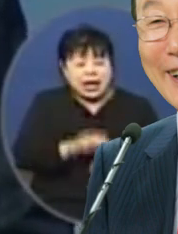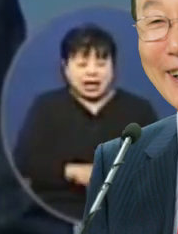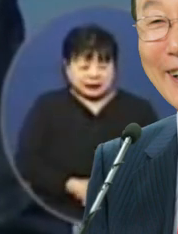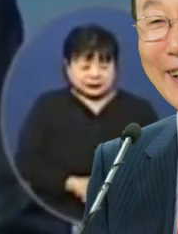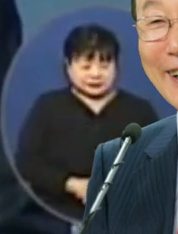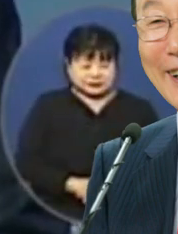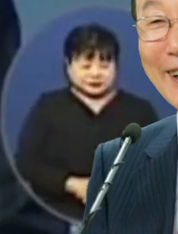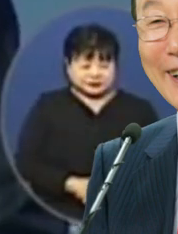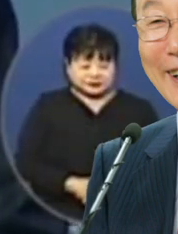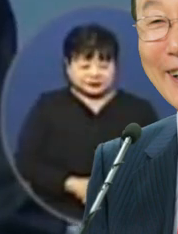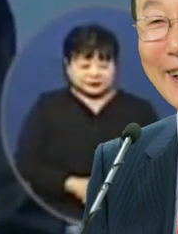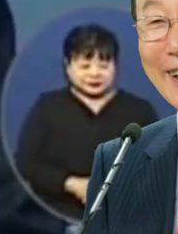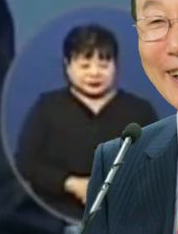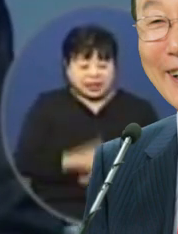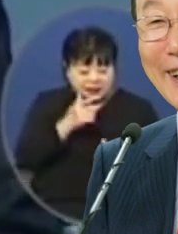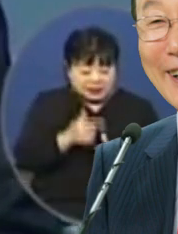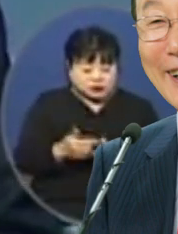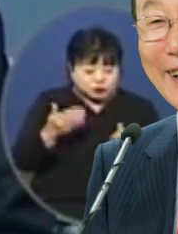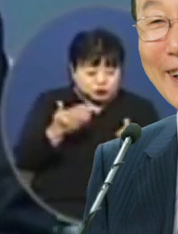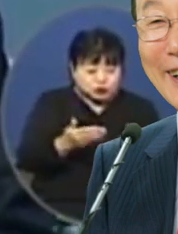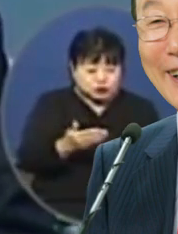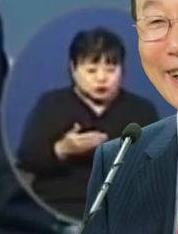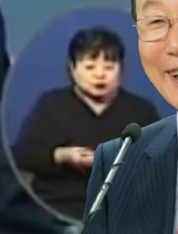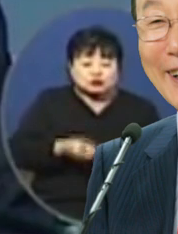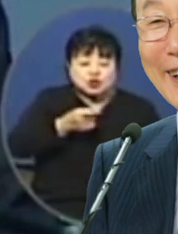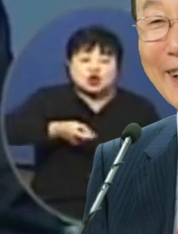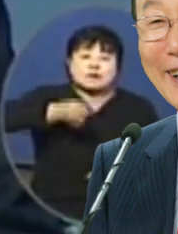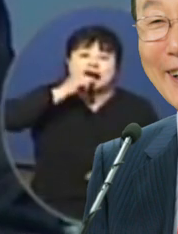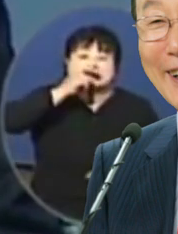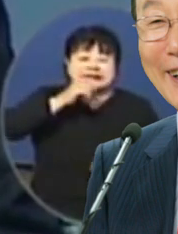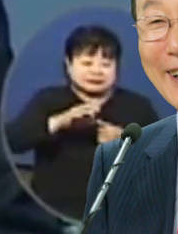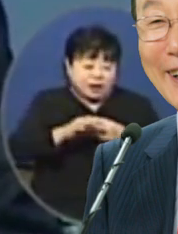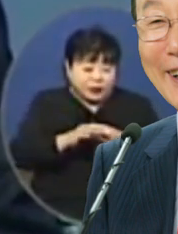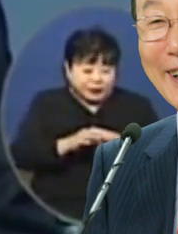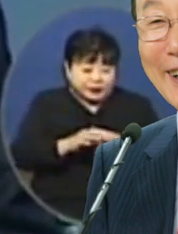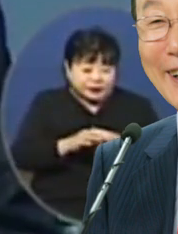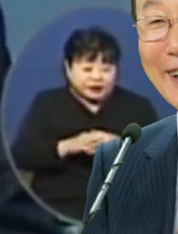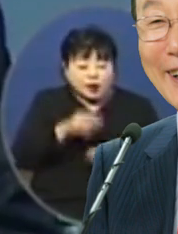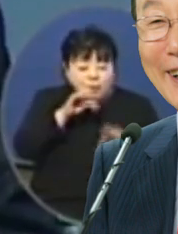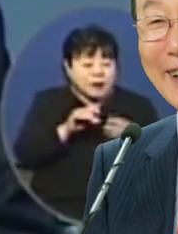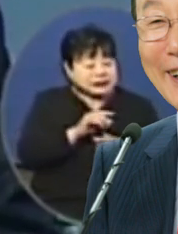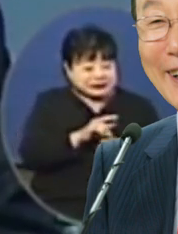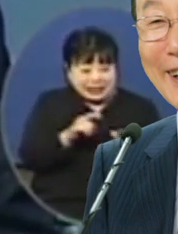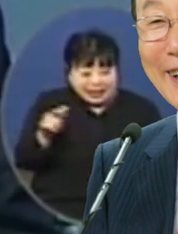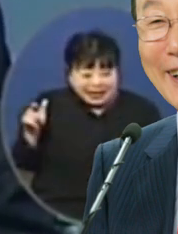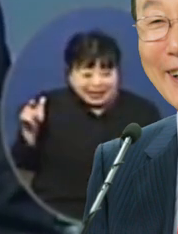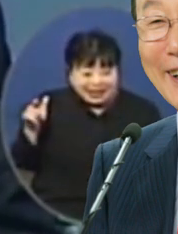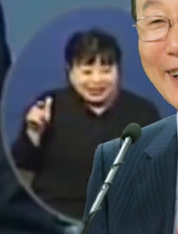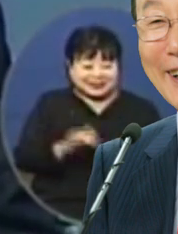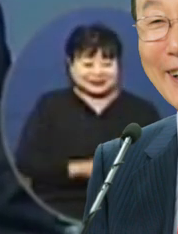않습니까? 그러나 예수님이 내가 주는 물을 마시면 목마르지 아니하다.